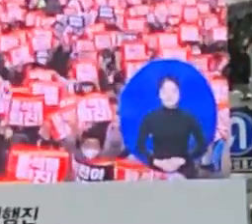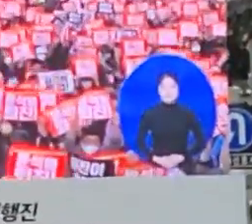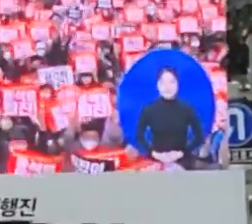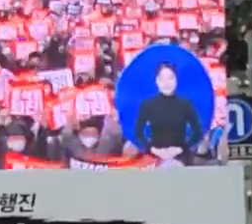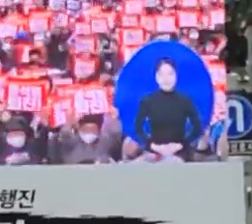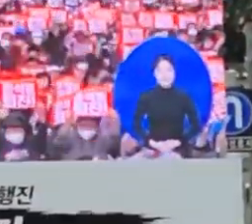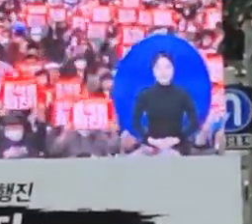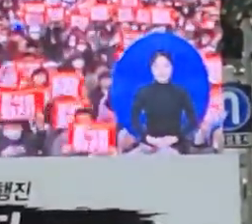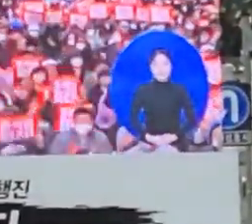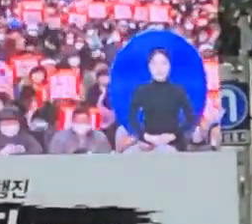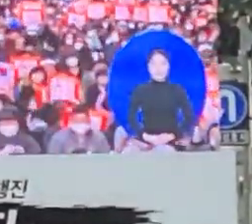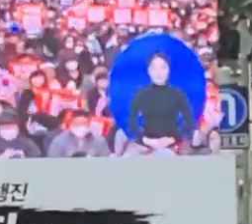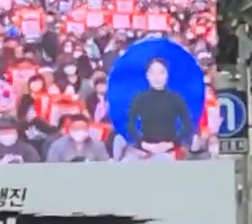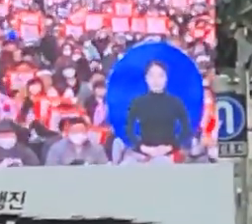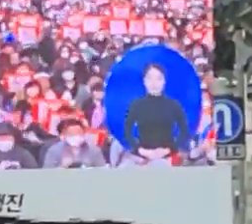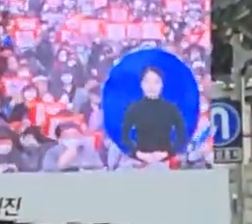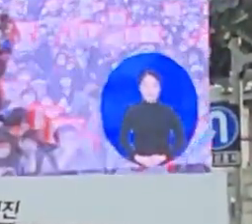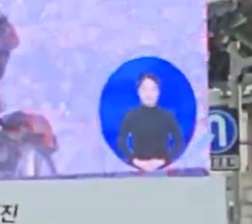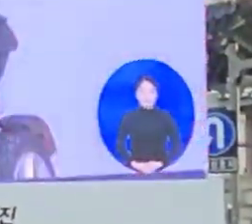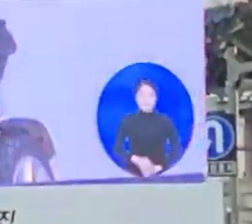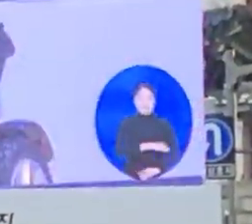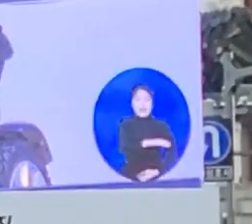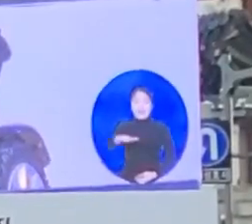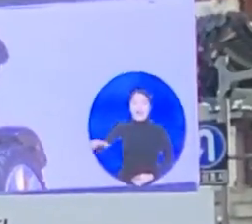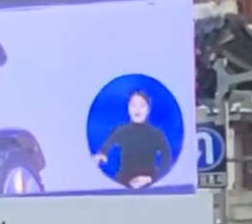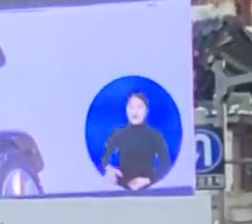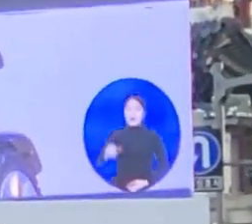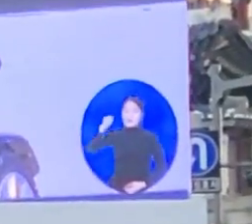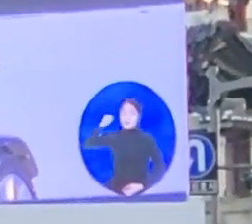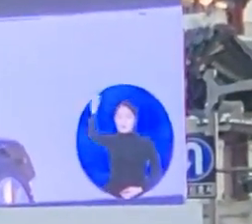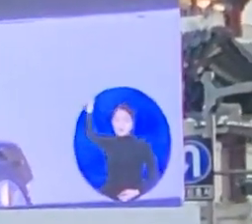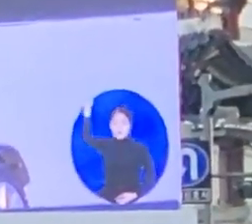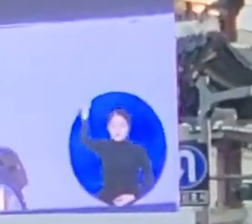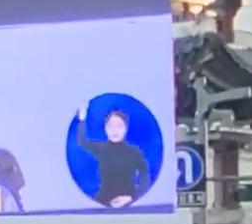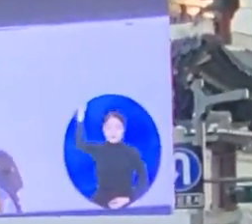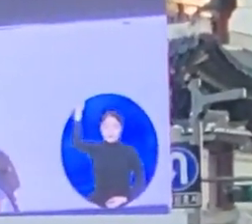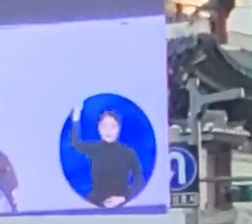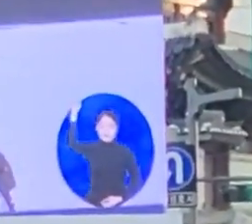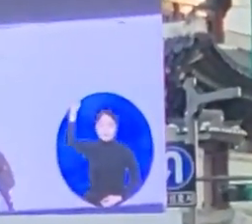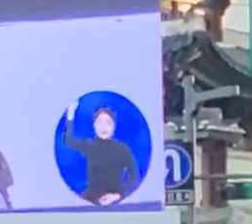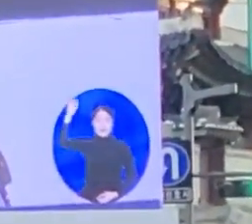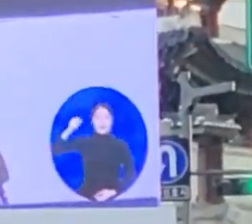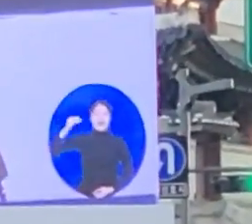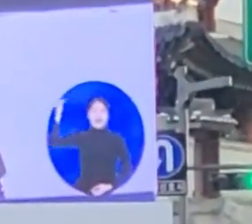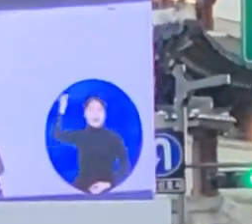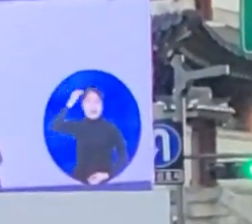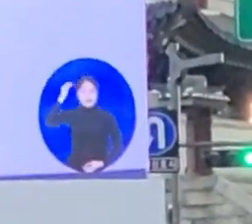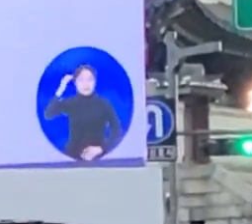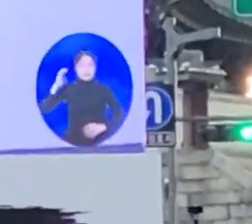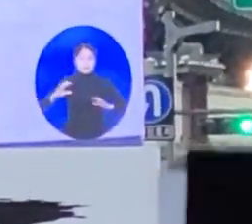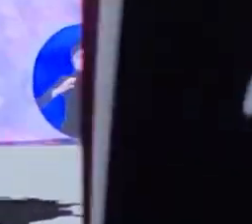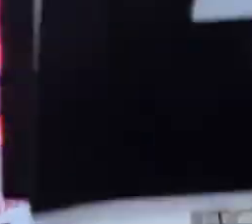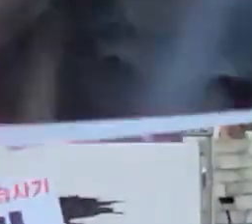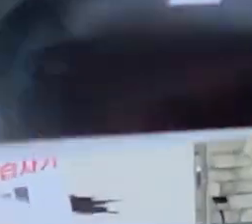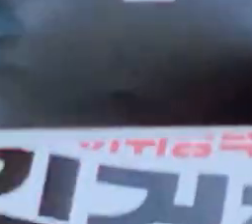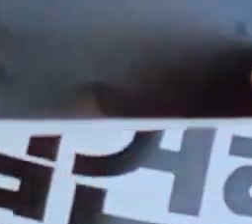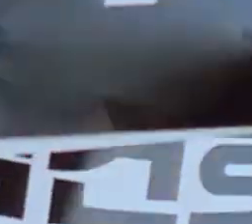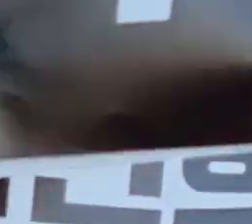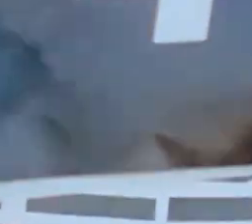맞다! 다 같이 외쳐주십시오! 대한민국 전체가 억울해서 못 살겠다!